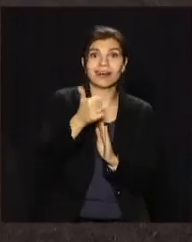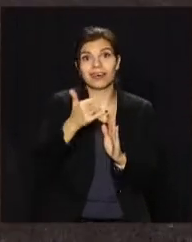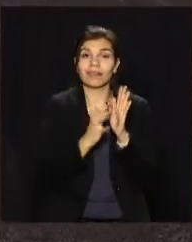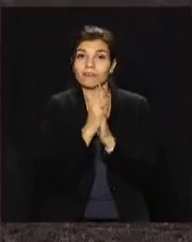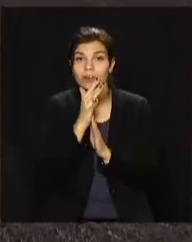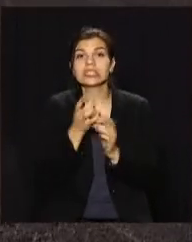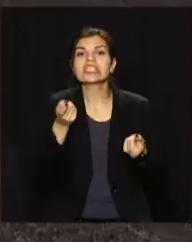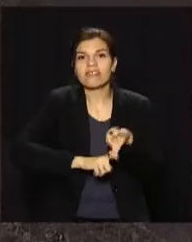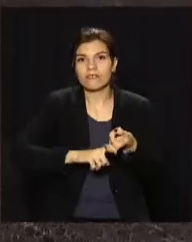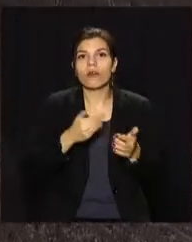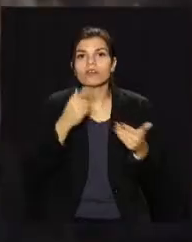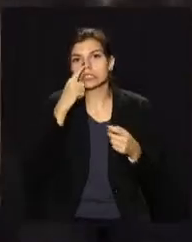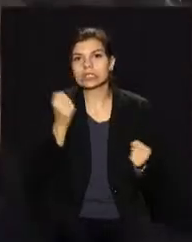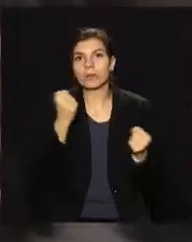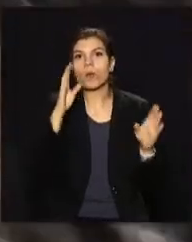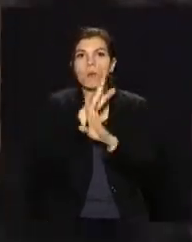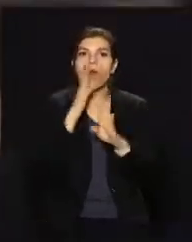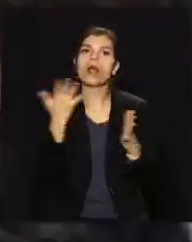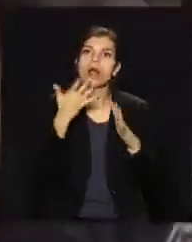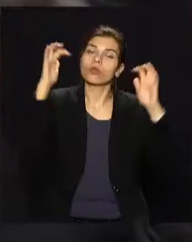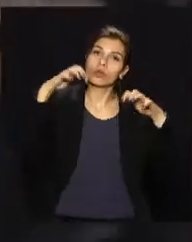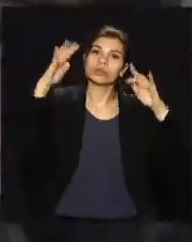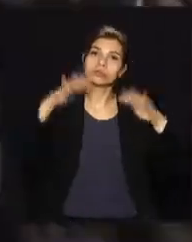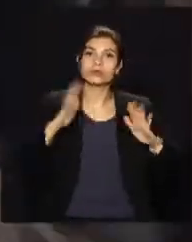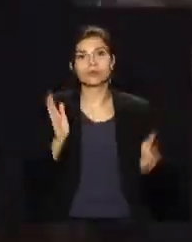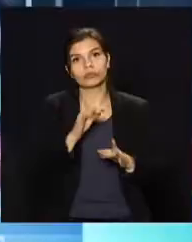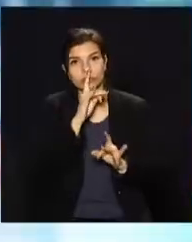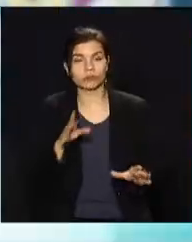буде залежати від зимової погоди та опадів.